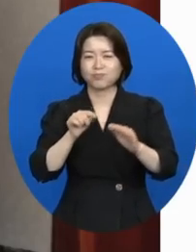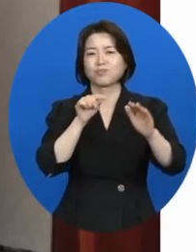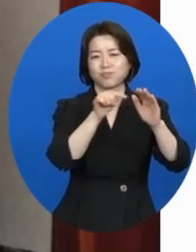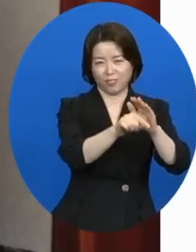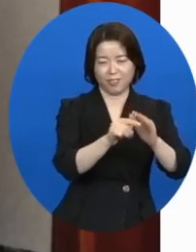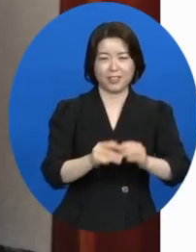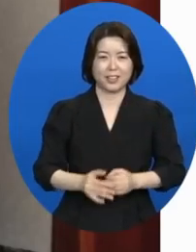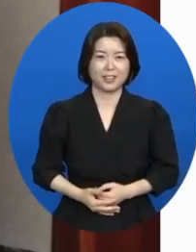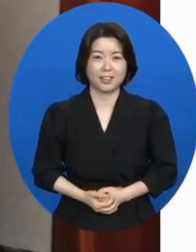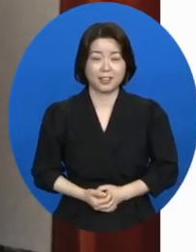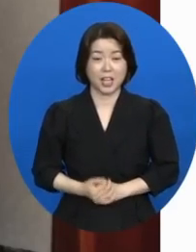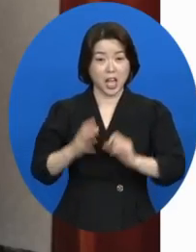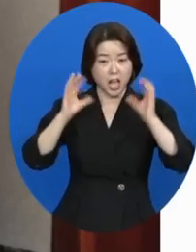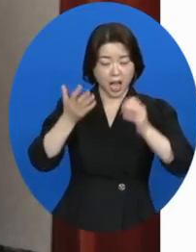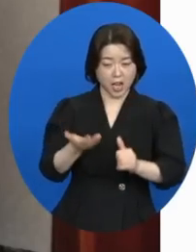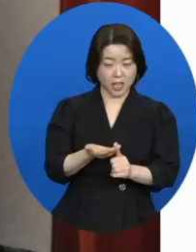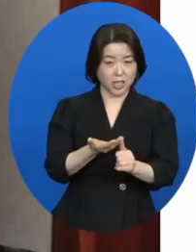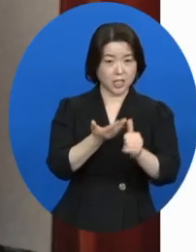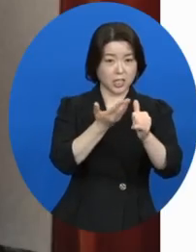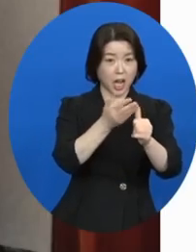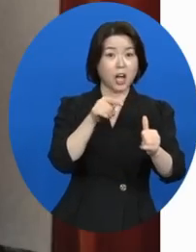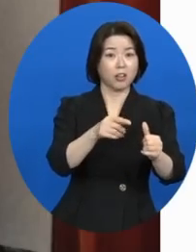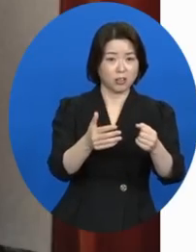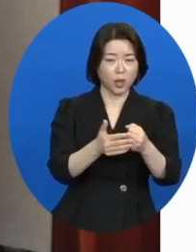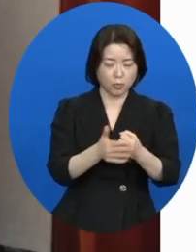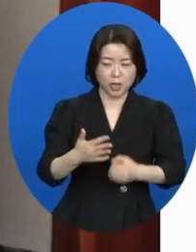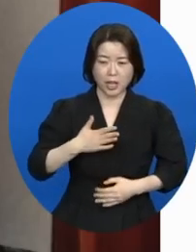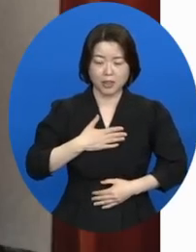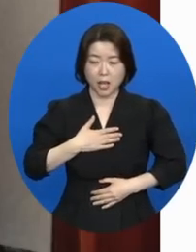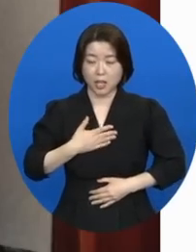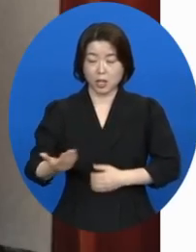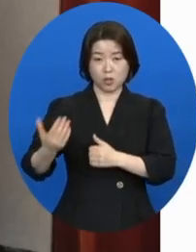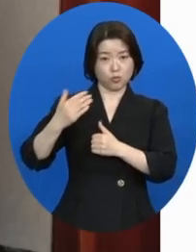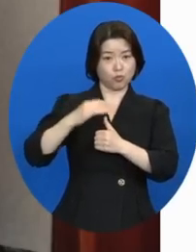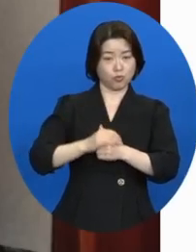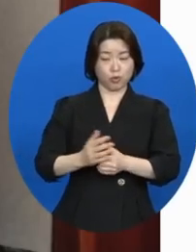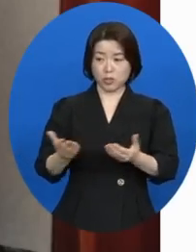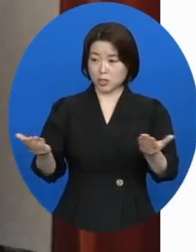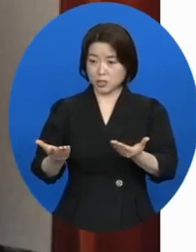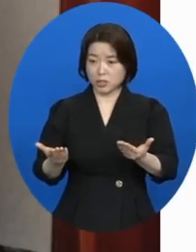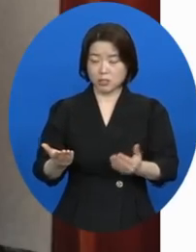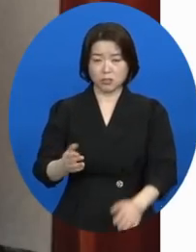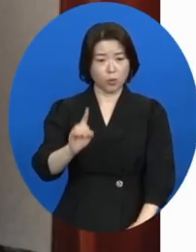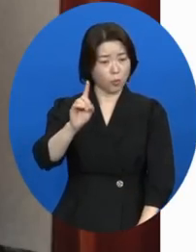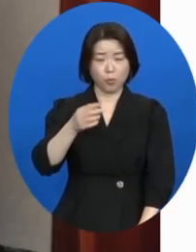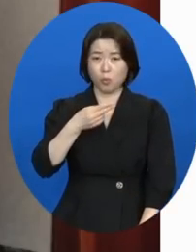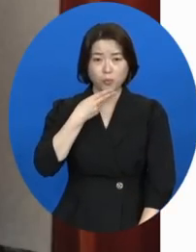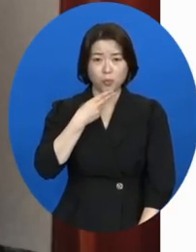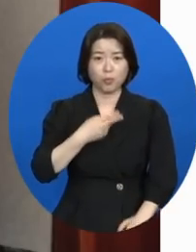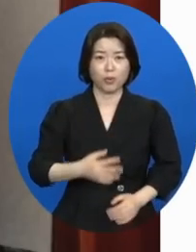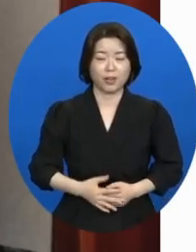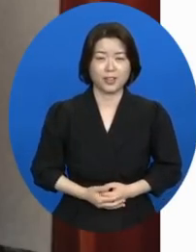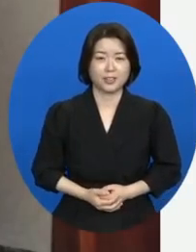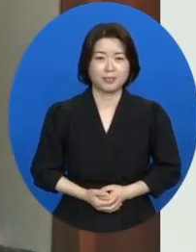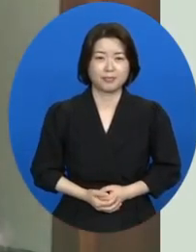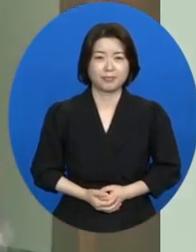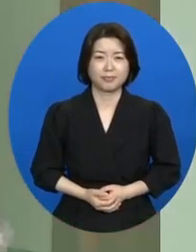되었고 아이를 양육하느라 저에게 주어지는 사역은 거의 없었습니다.